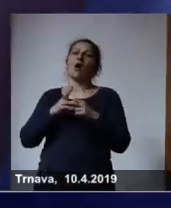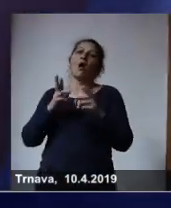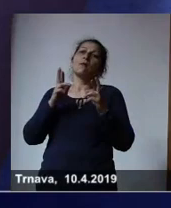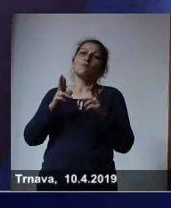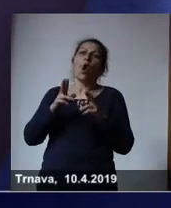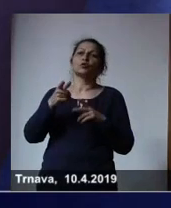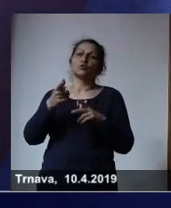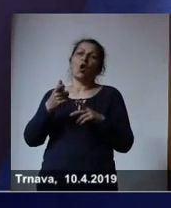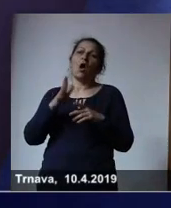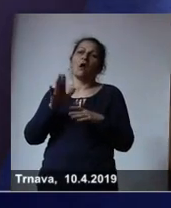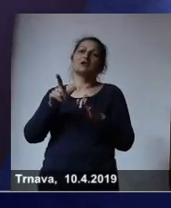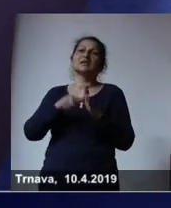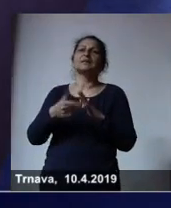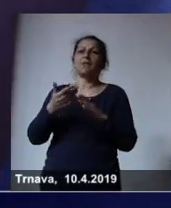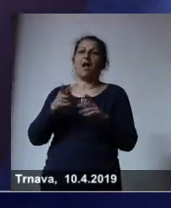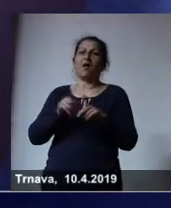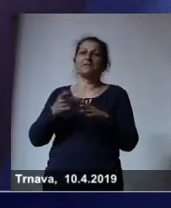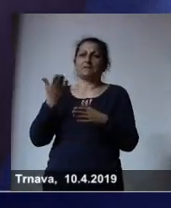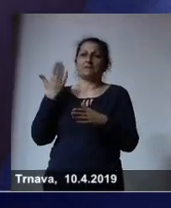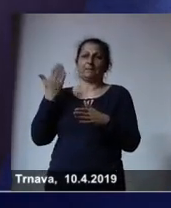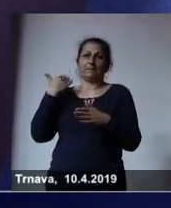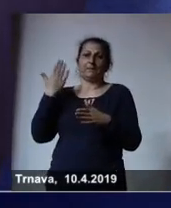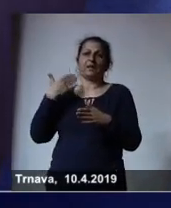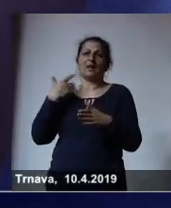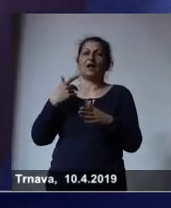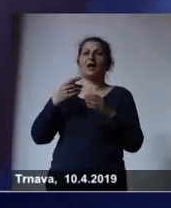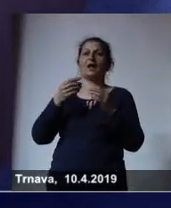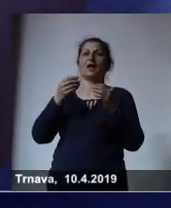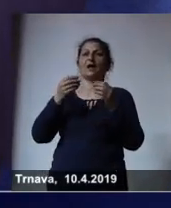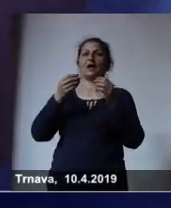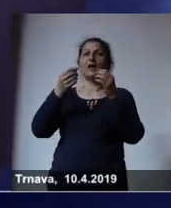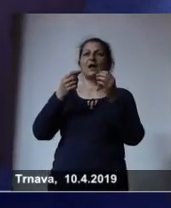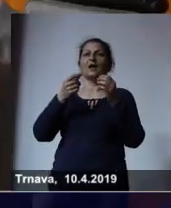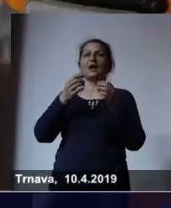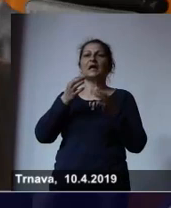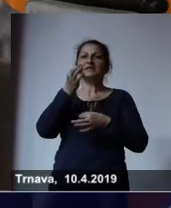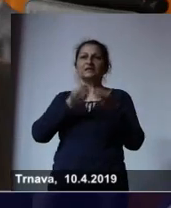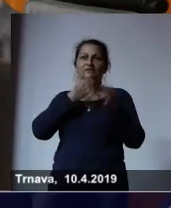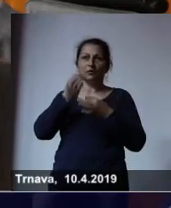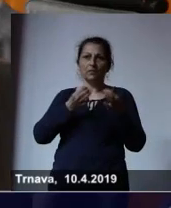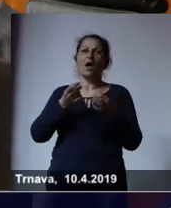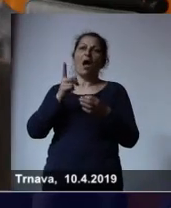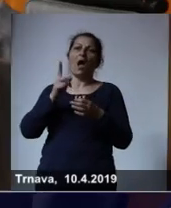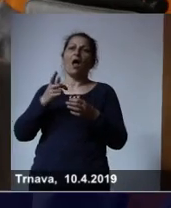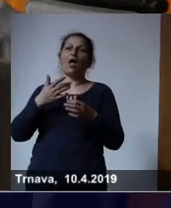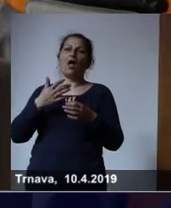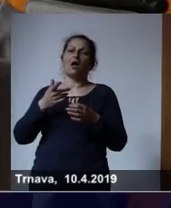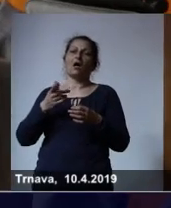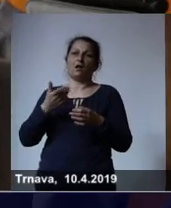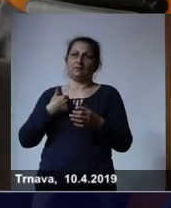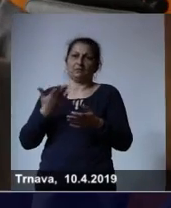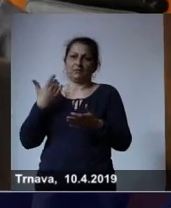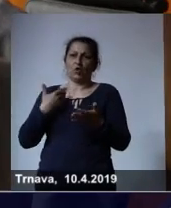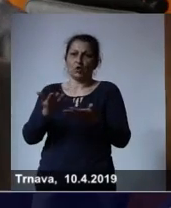bola aj kvôli tej predchádzajúcej instruktáži, ktorú sme dostali, a som rád, že sme stihli